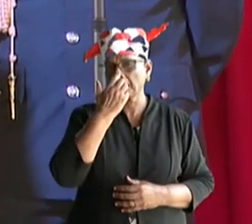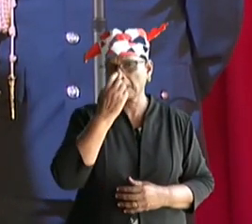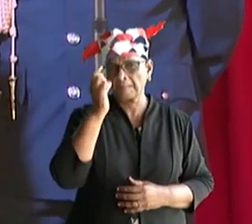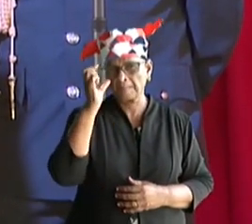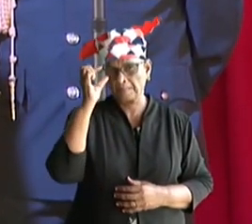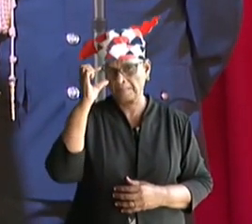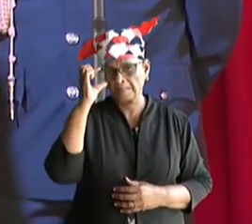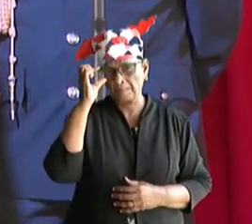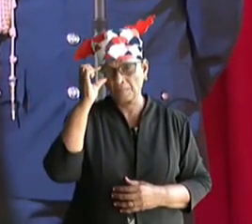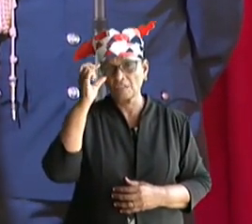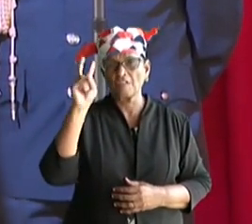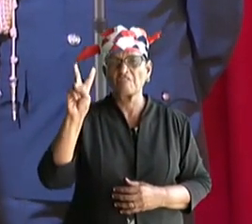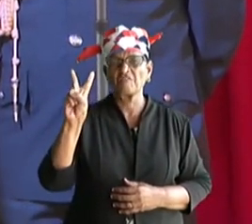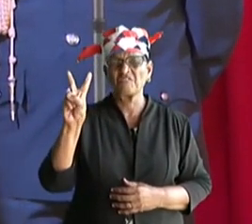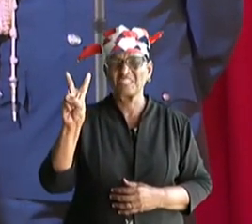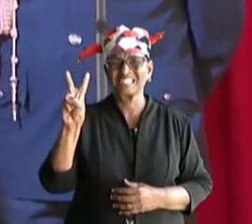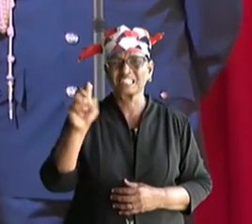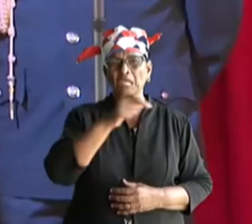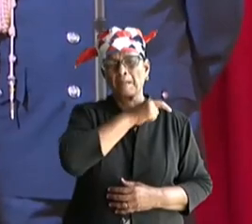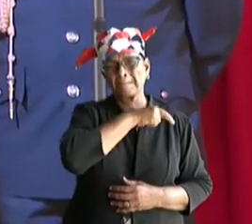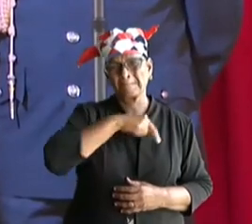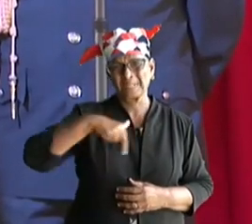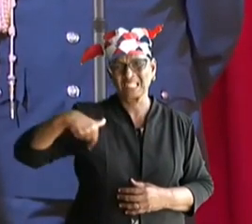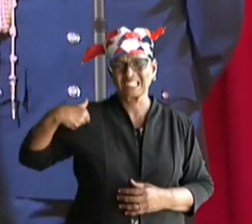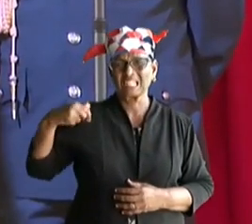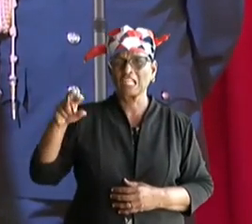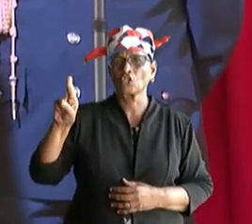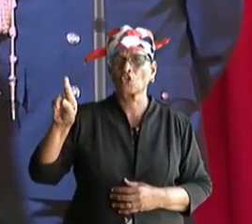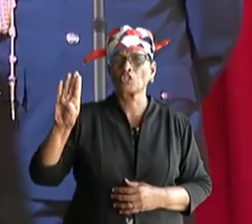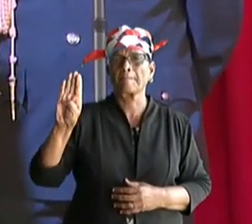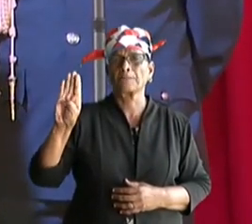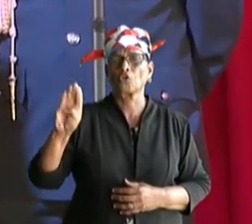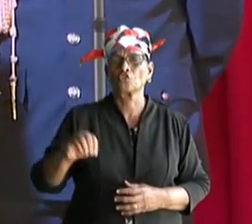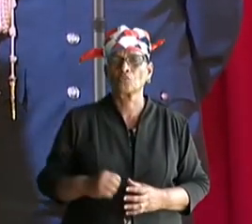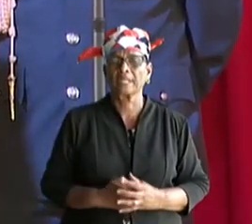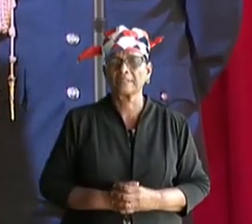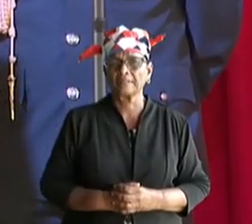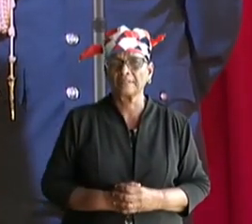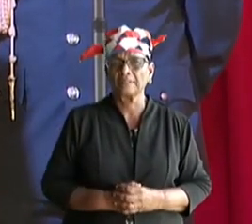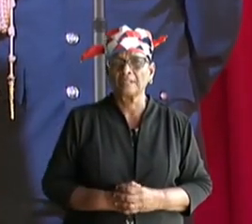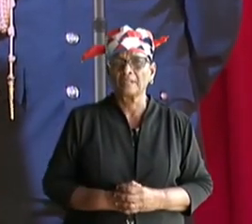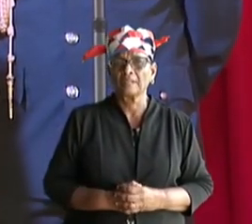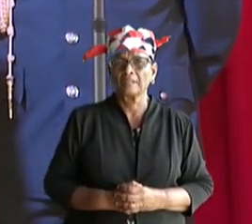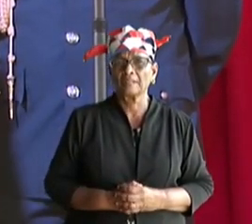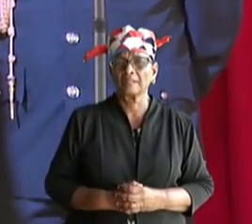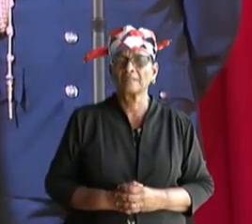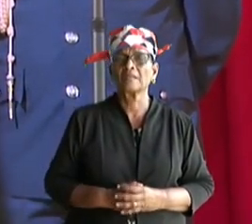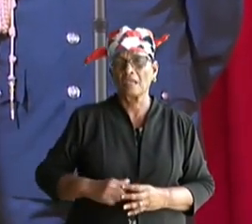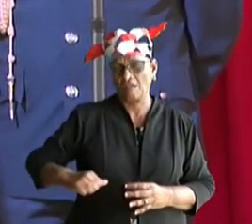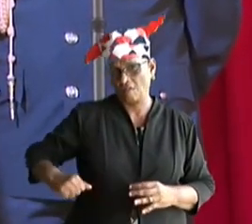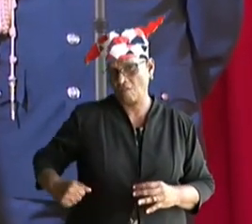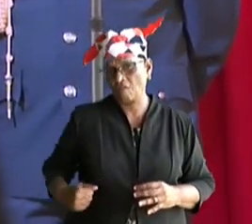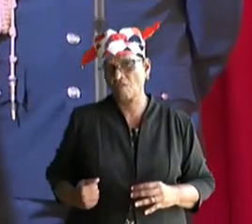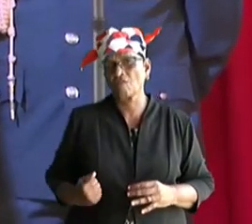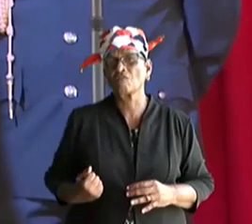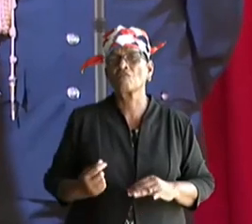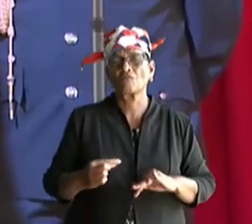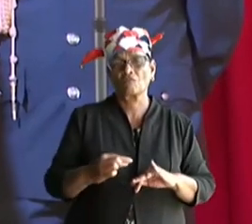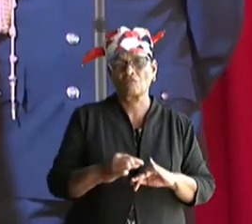Vice-president van de Revolutionaire Namen, de heer Ronnie Brunswijk en echtgenoten. First Lady, mevrouw